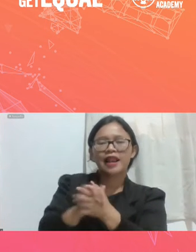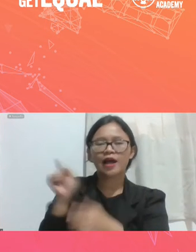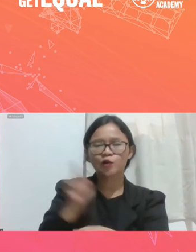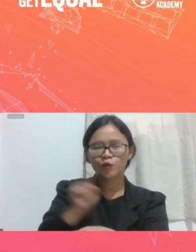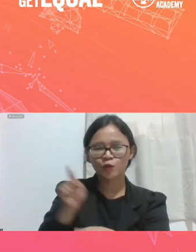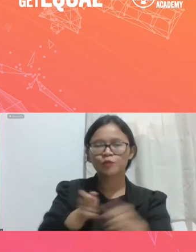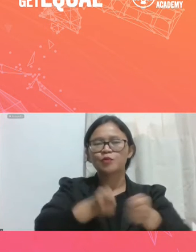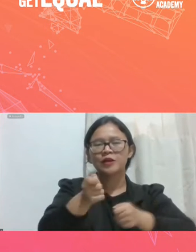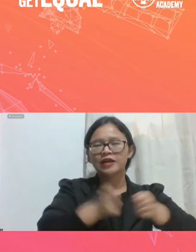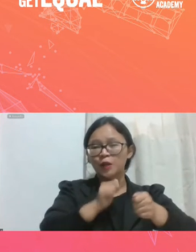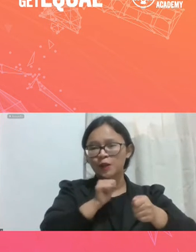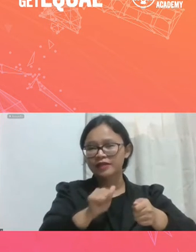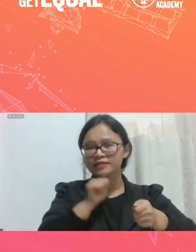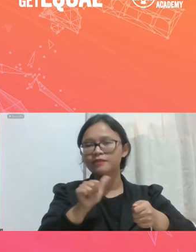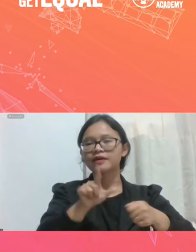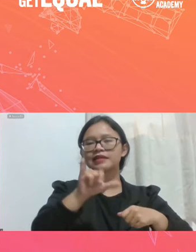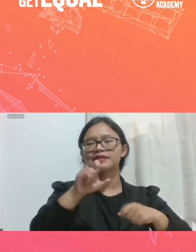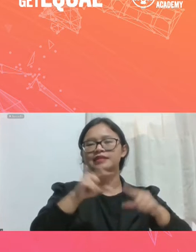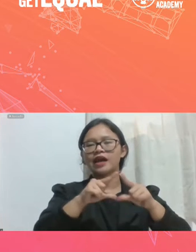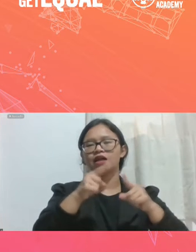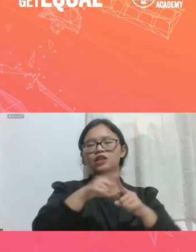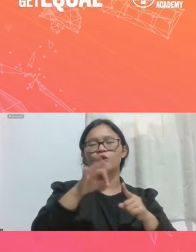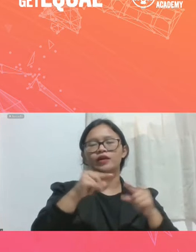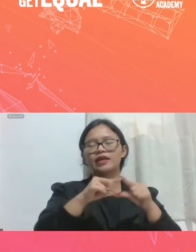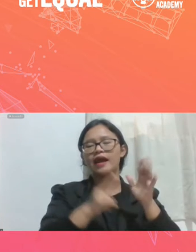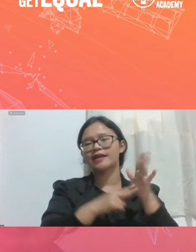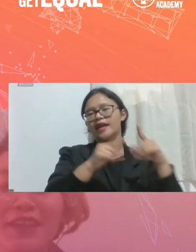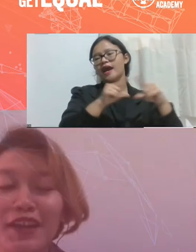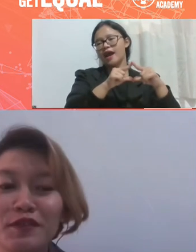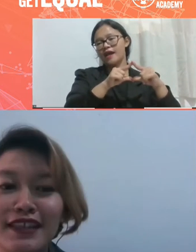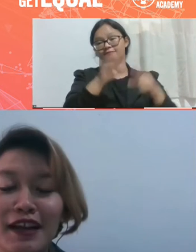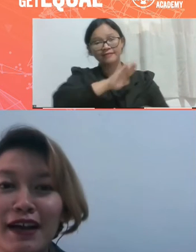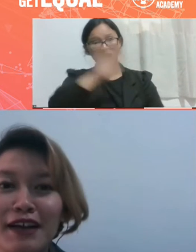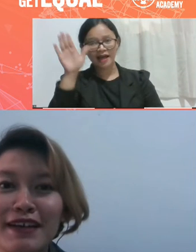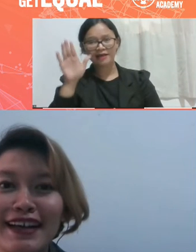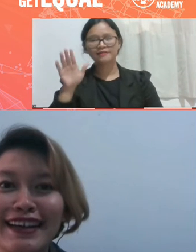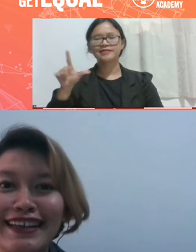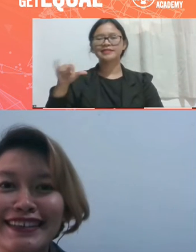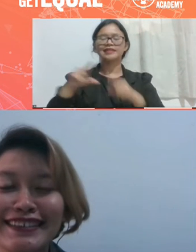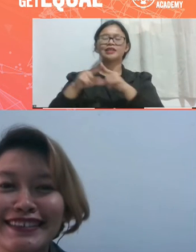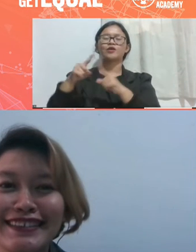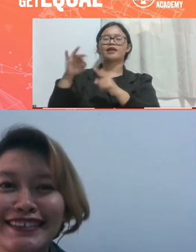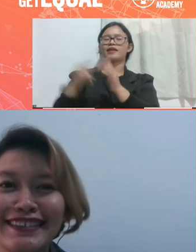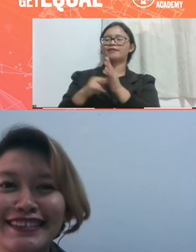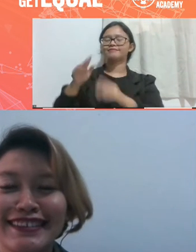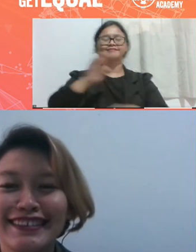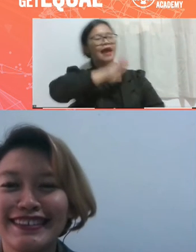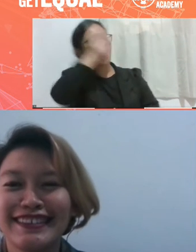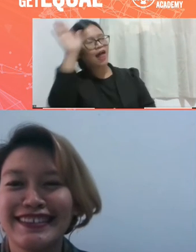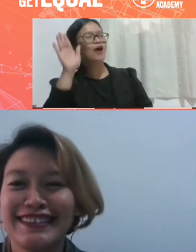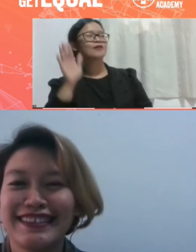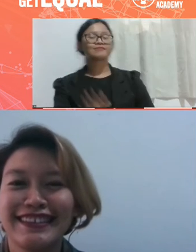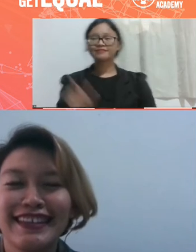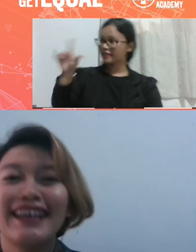kita, Kakak Lia Toriana. Halo. Halo, Kak Gustar, apa kabar? Kabar baik, Kak Lia,